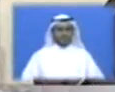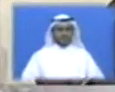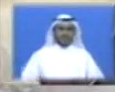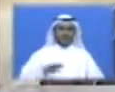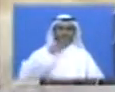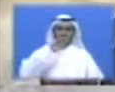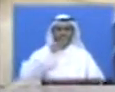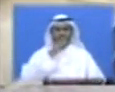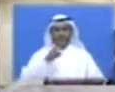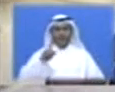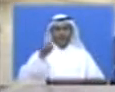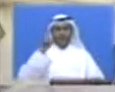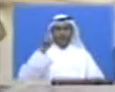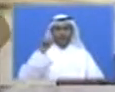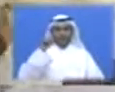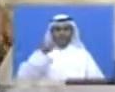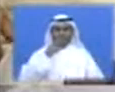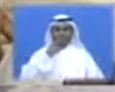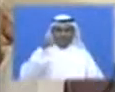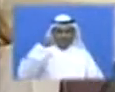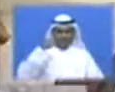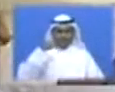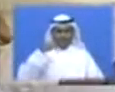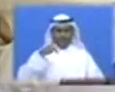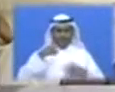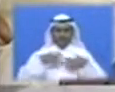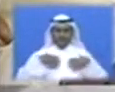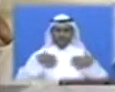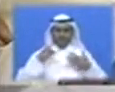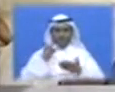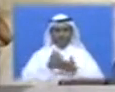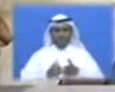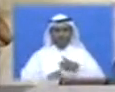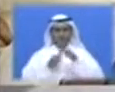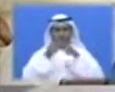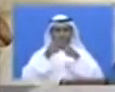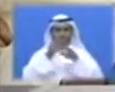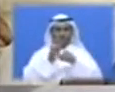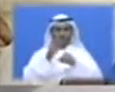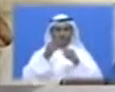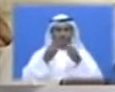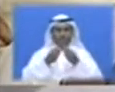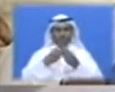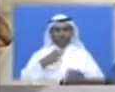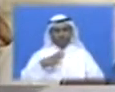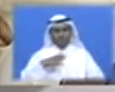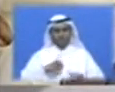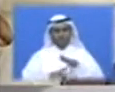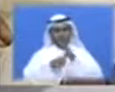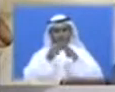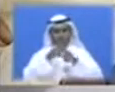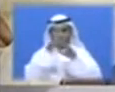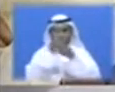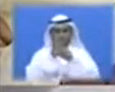الحمد لله ونيابة عن سيدي حضرة صاحب السمو الأمير الشيخ صباح الأحمد